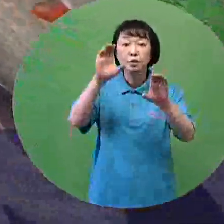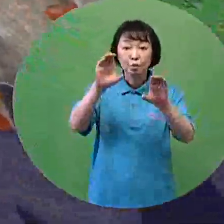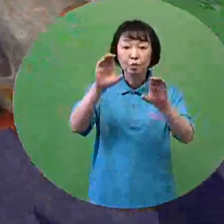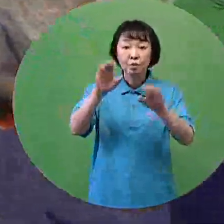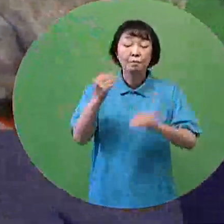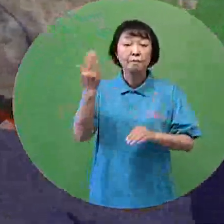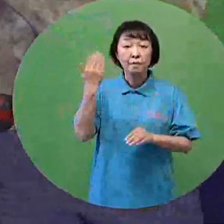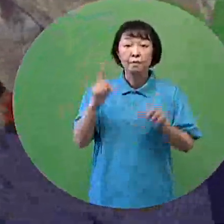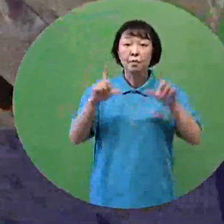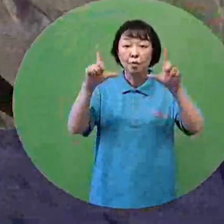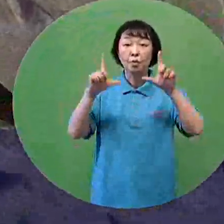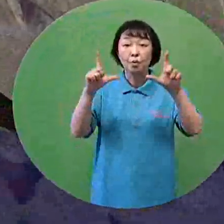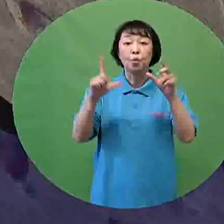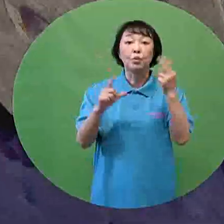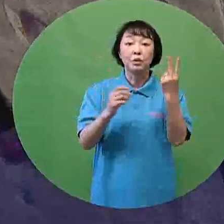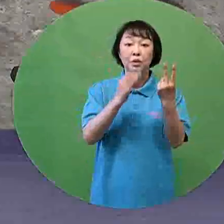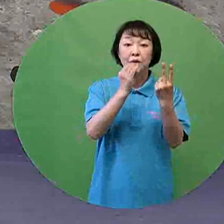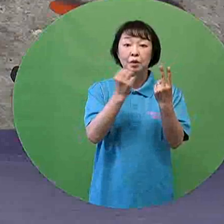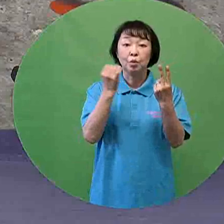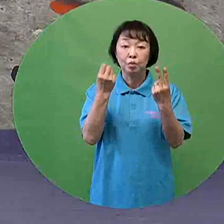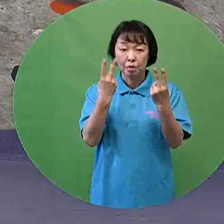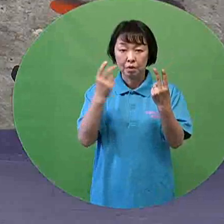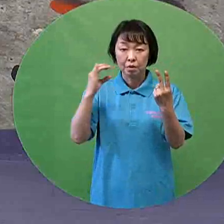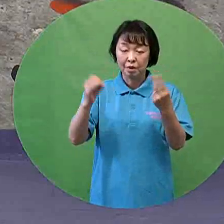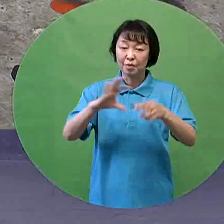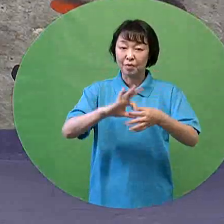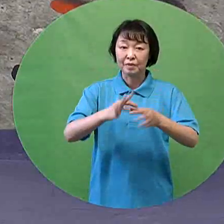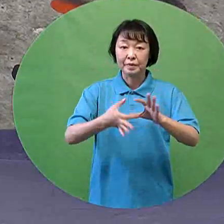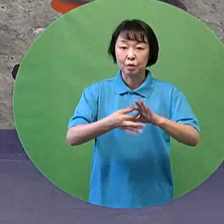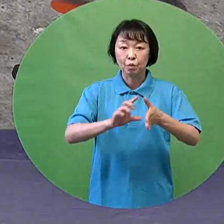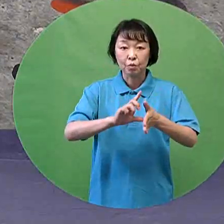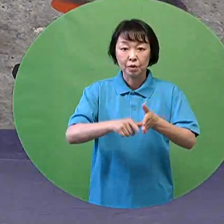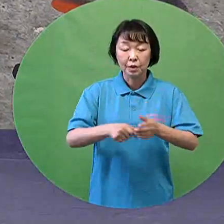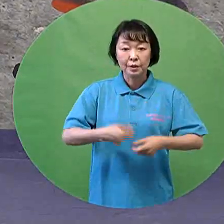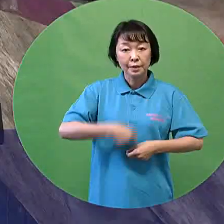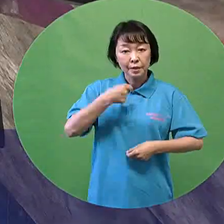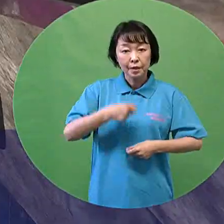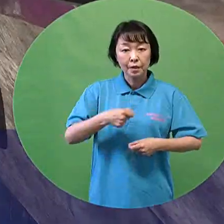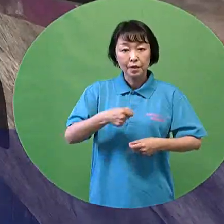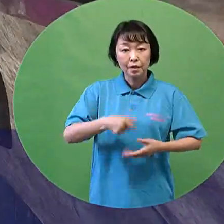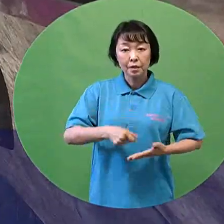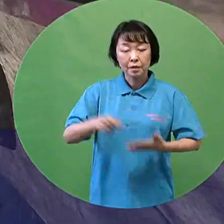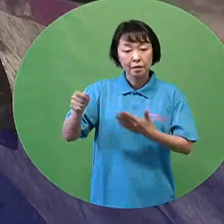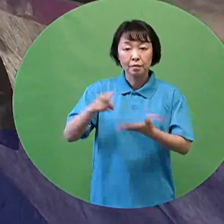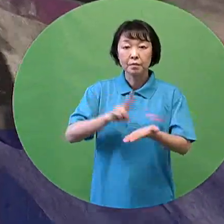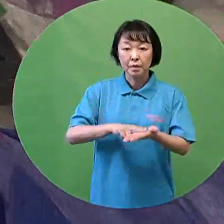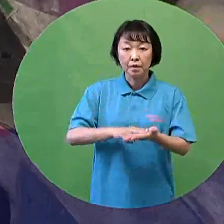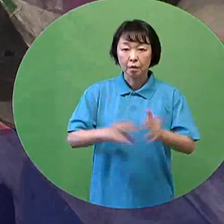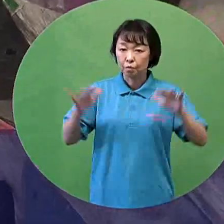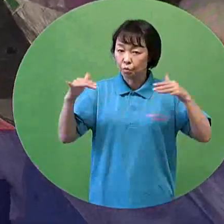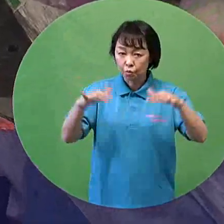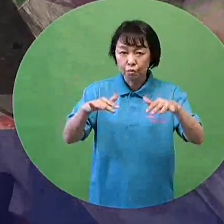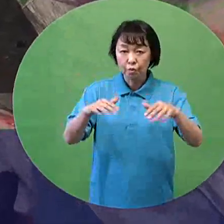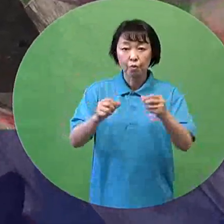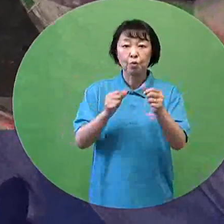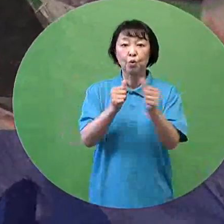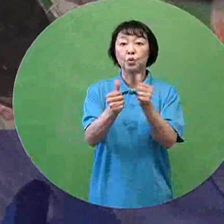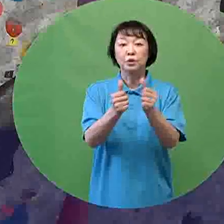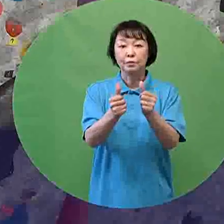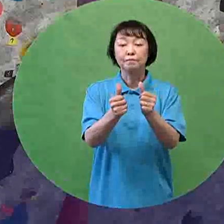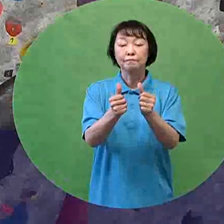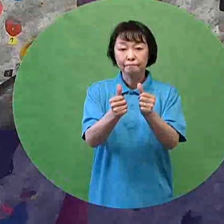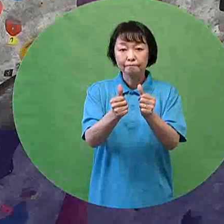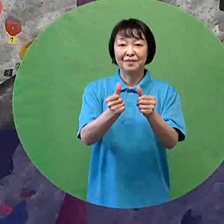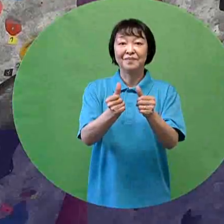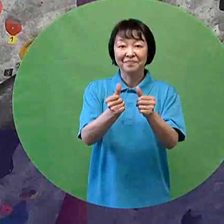スポーツクライミングは東京2020オリンピックから正式種目に採用され、今注目を集め